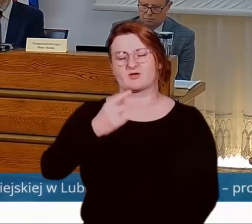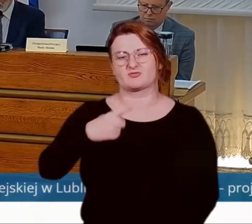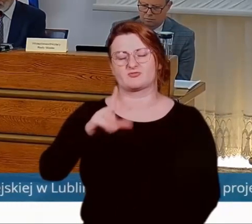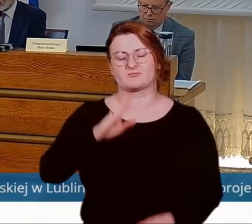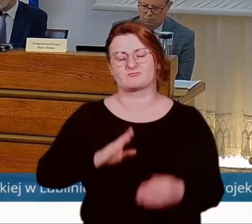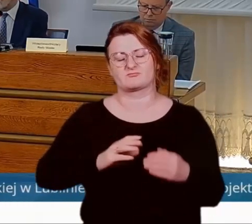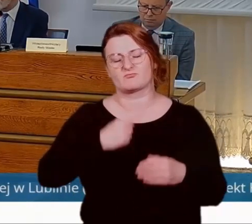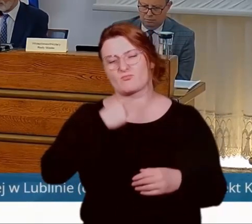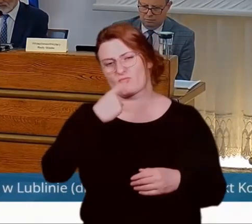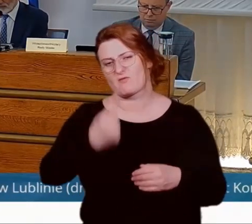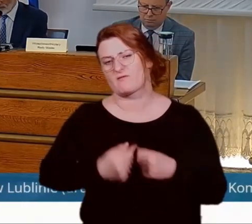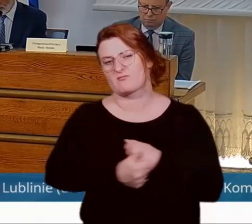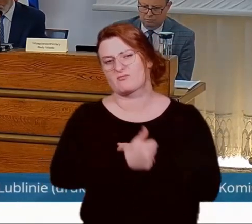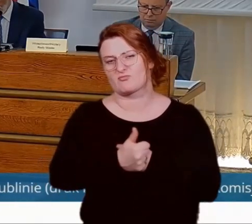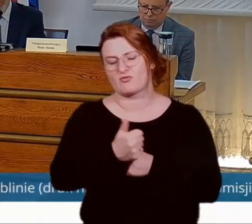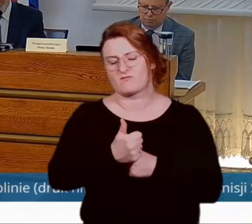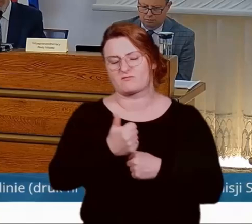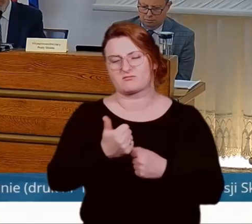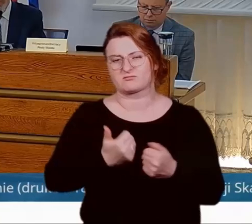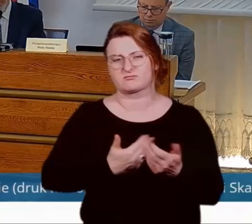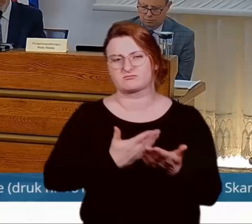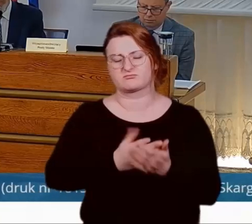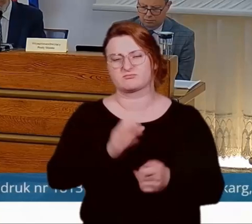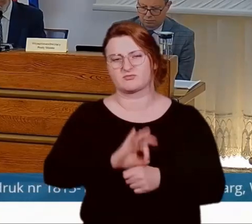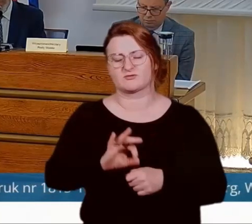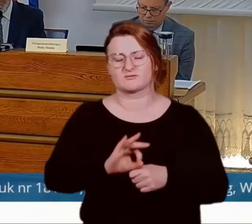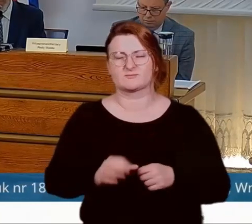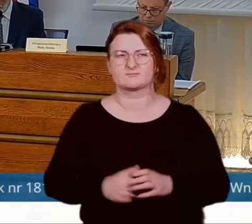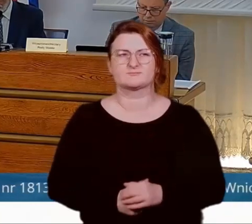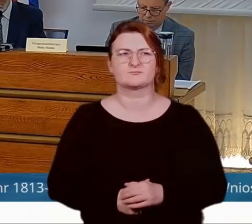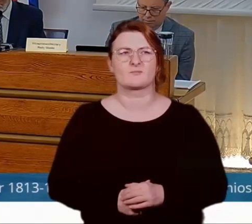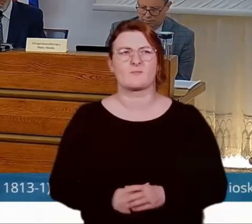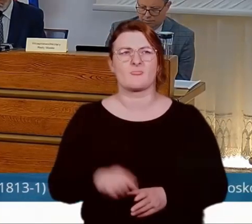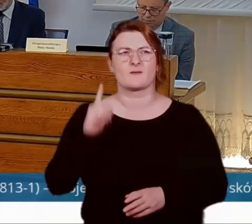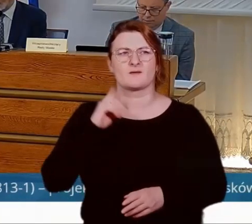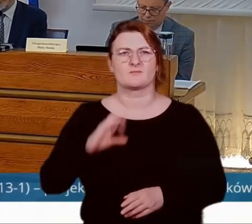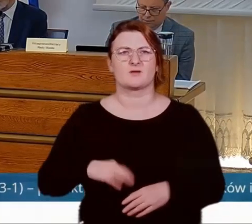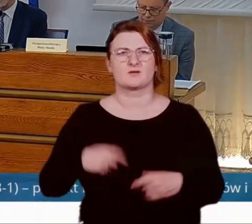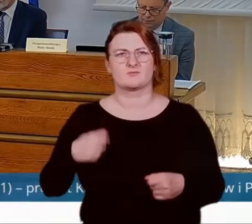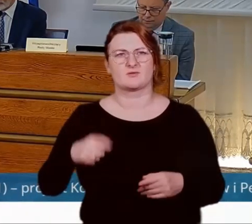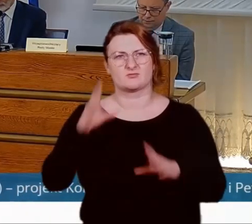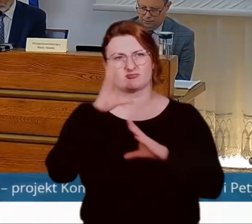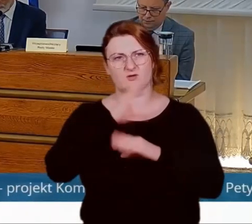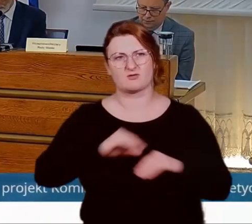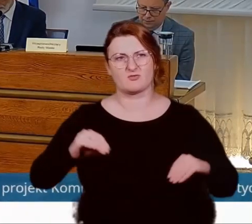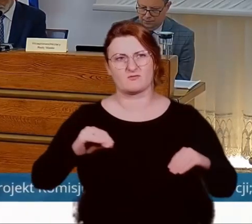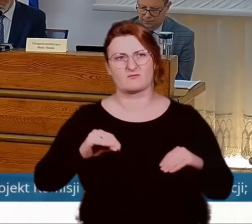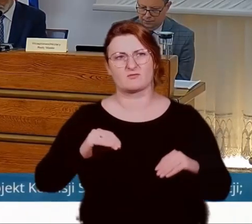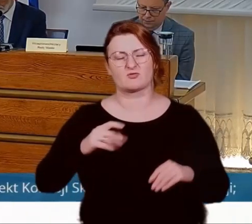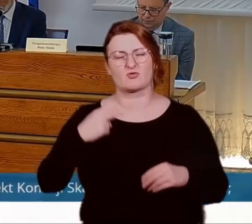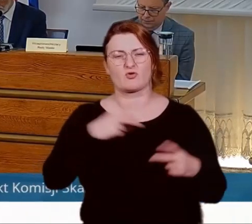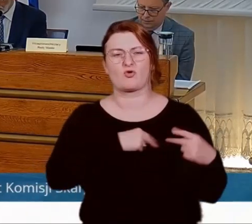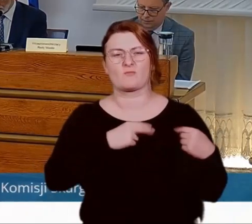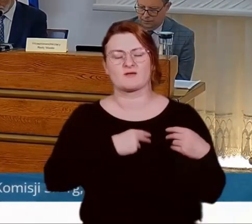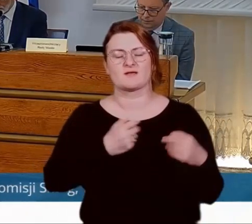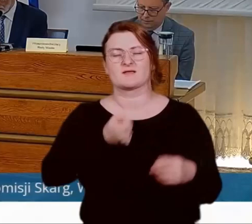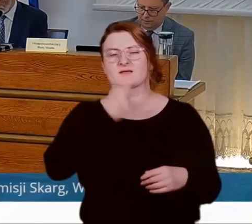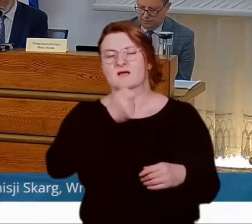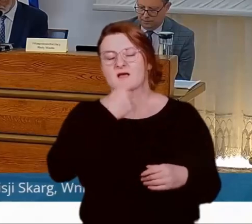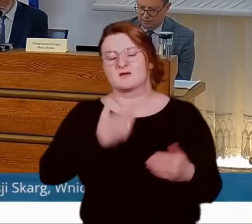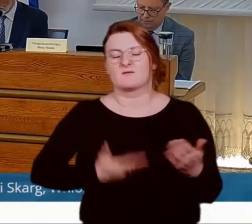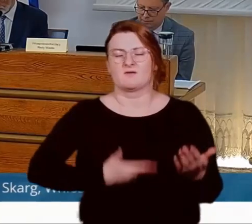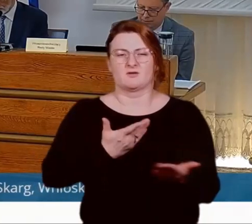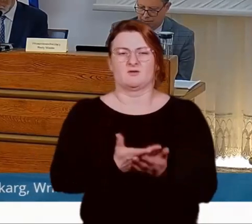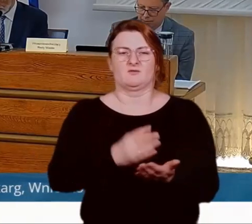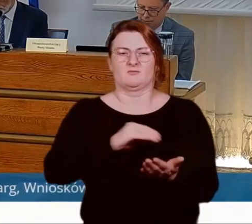stanowiska komisji. Bardzo proszę. Panie Prezydencie, Szanowny Panie Przewodniczący, Wysoka Rado, Komisja Skarg, Wniosków i Petycji